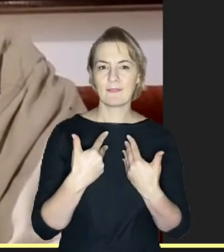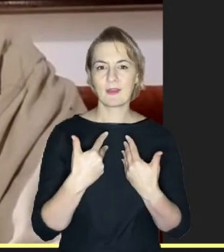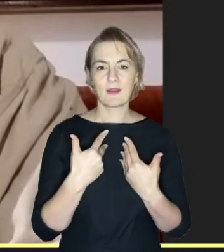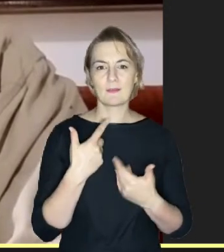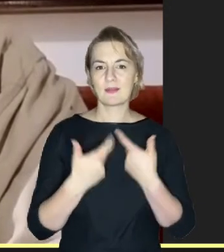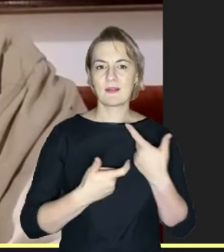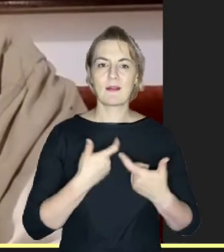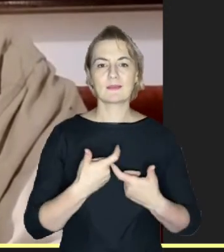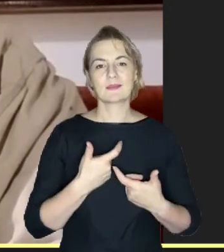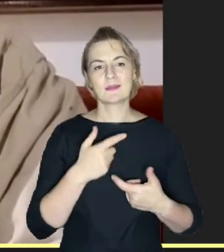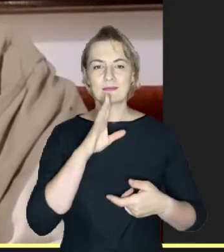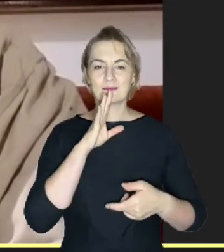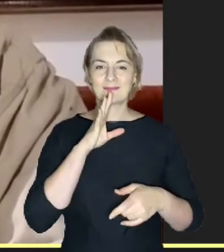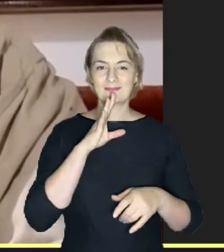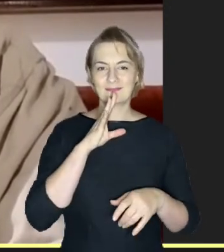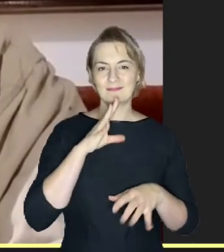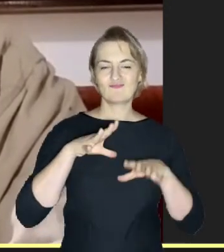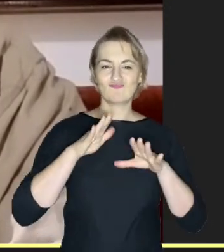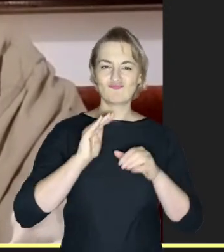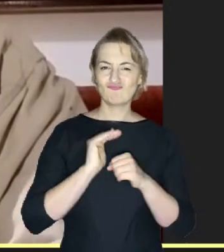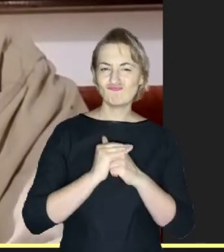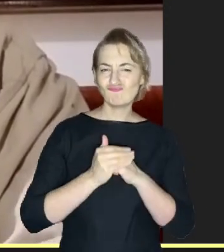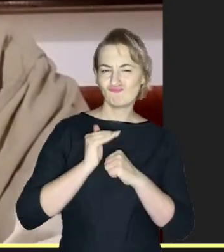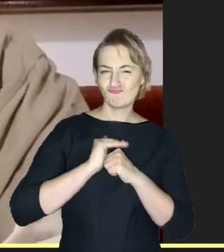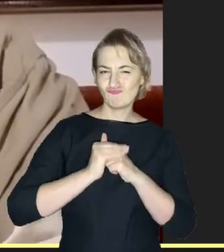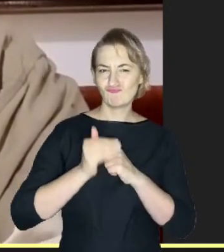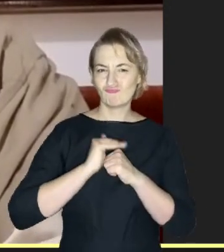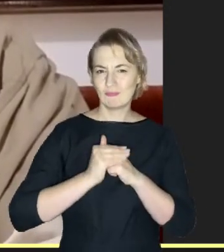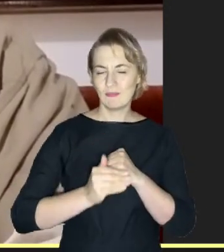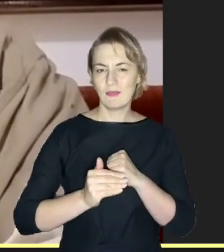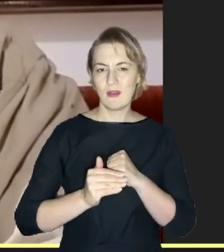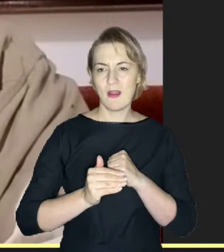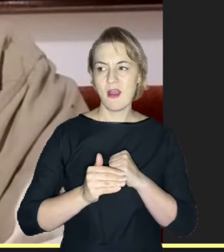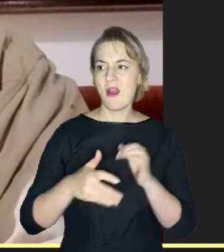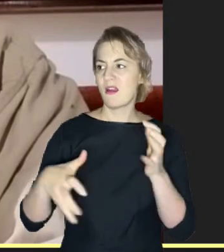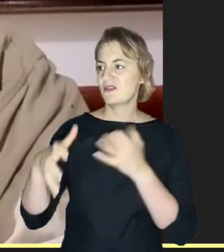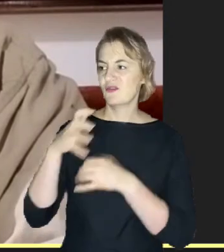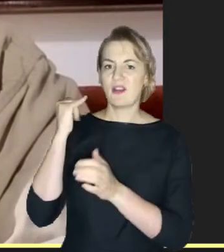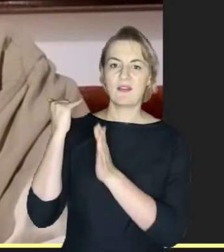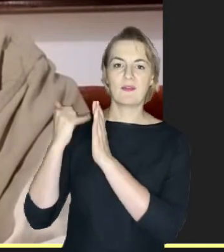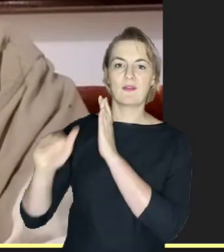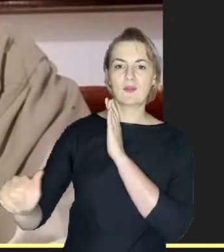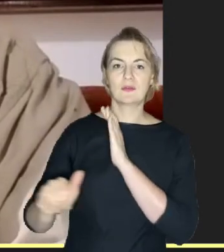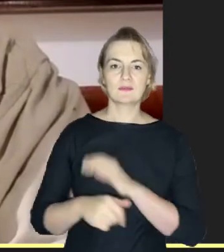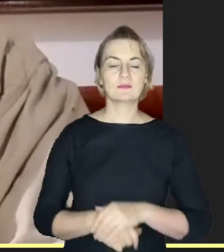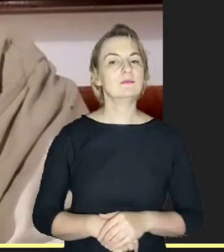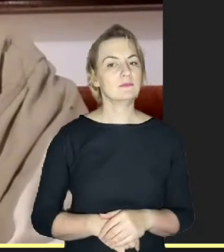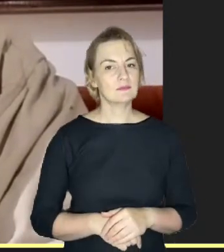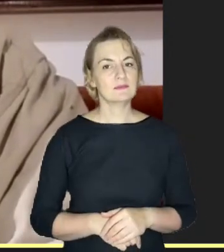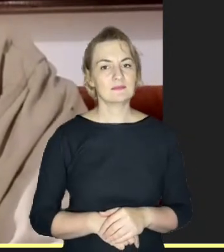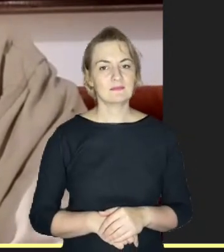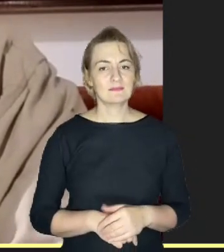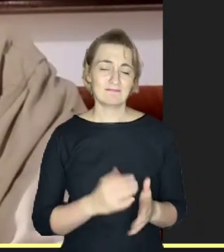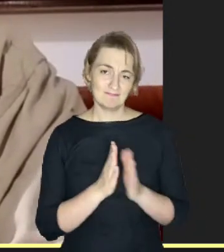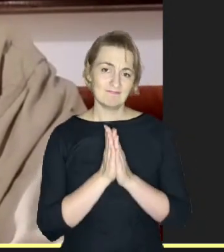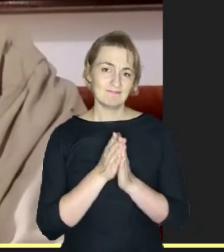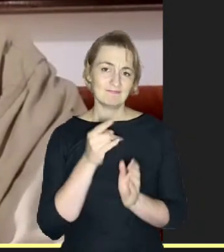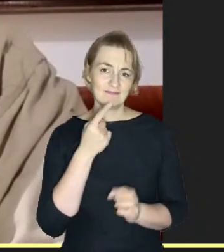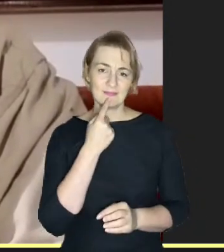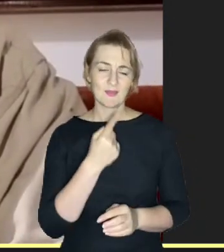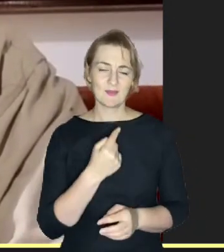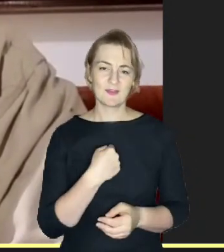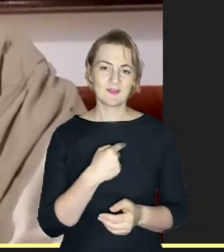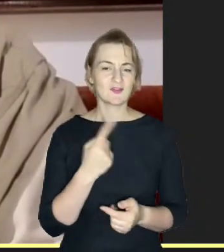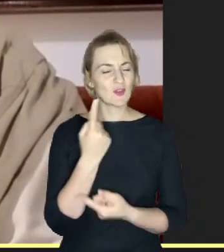własnego ego, zapominając o świecie. I poproszę o twój komentarz do tego